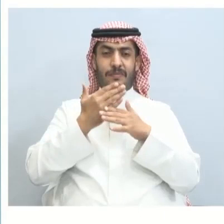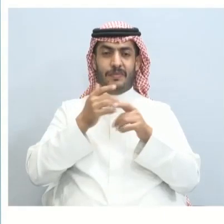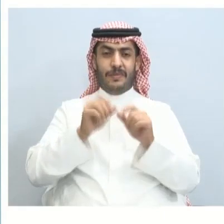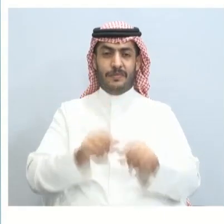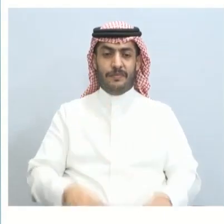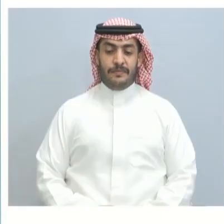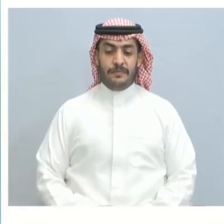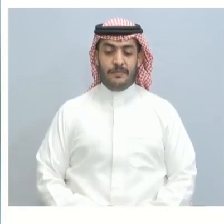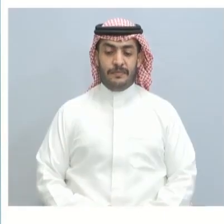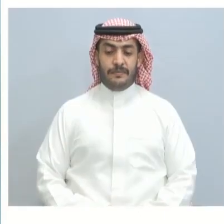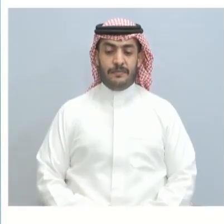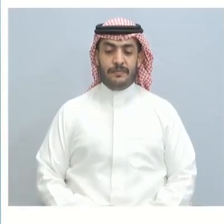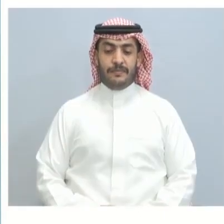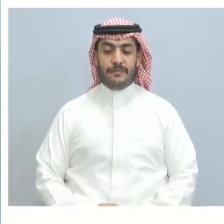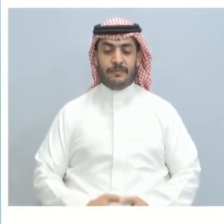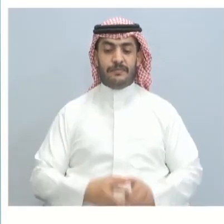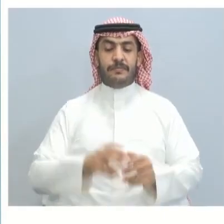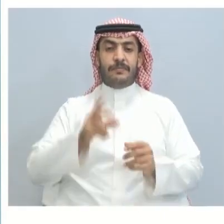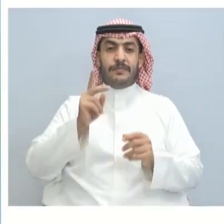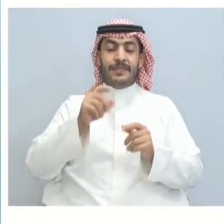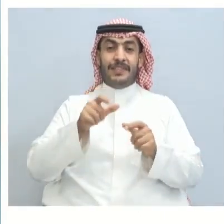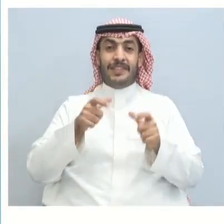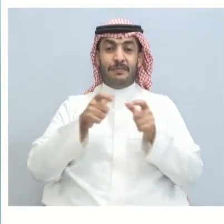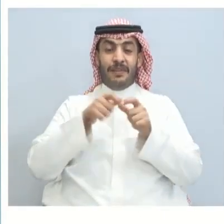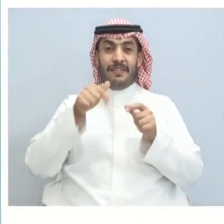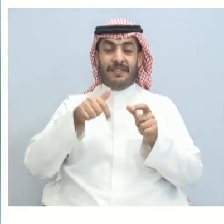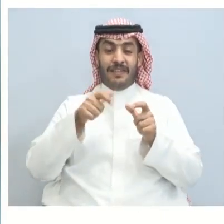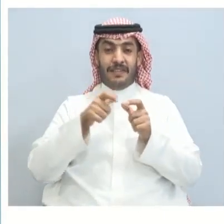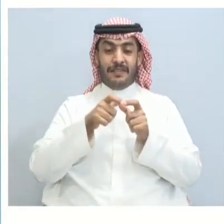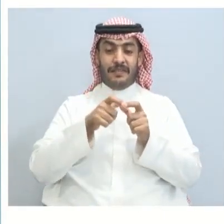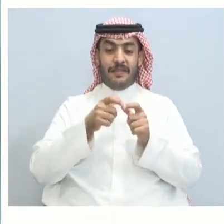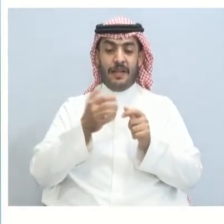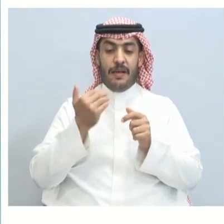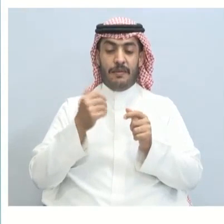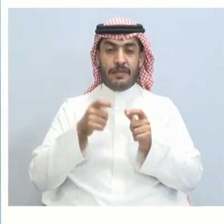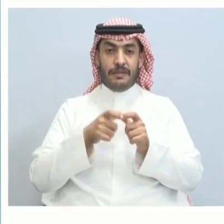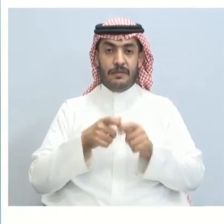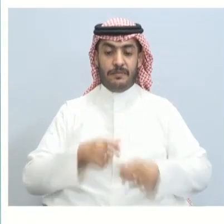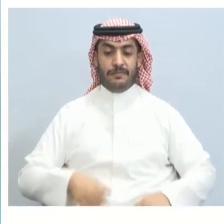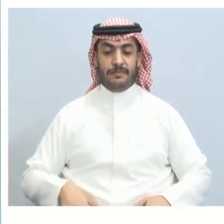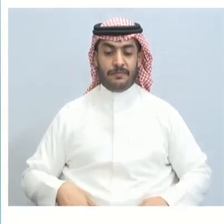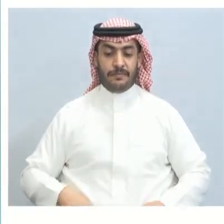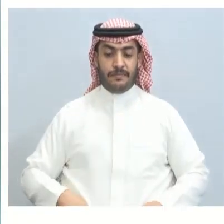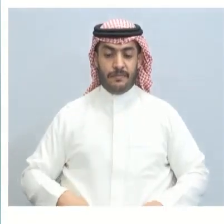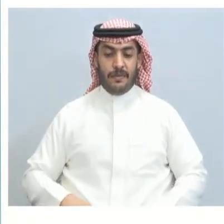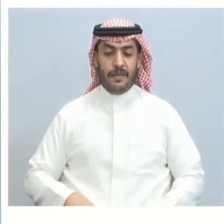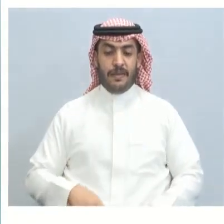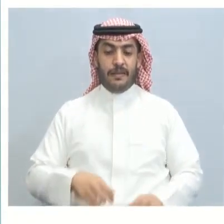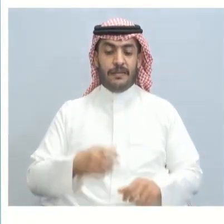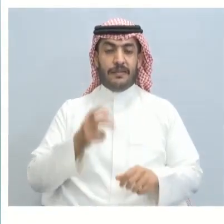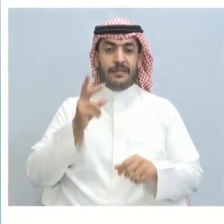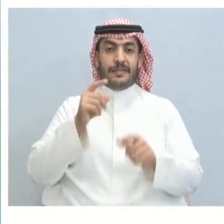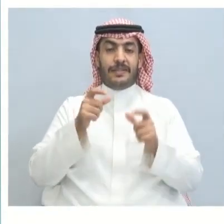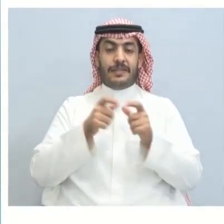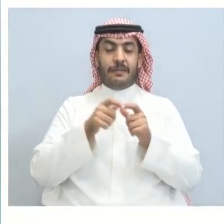تحويل الاتصال ناتي الى مهام اثناء الاجتماع نحن انتهينا مع قبل الاجتماع الان ناتي الى اثناء